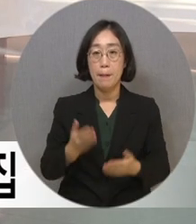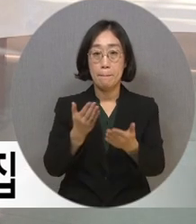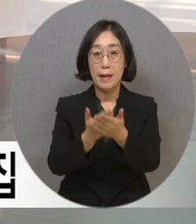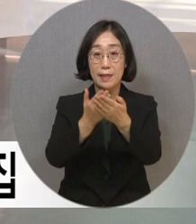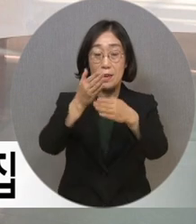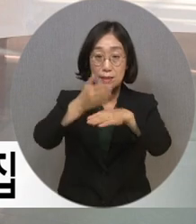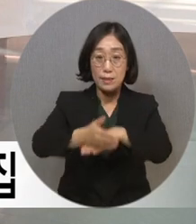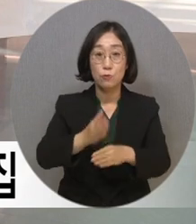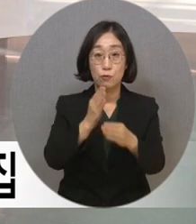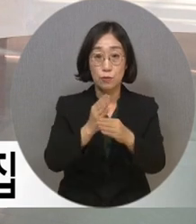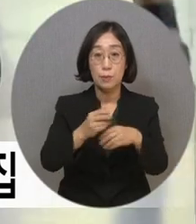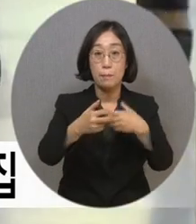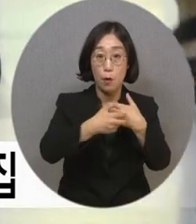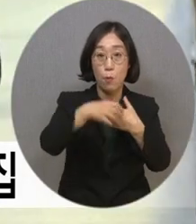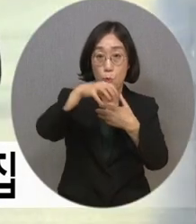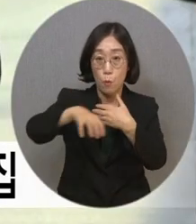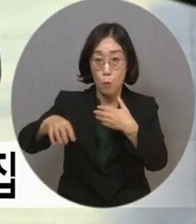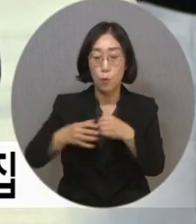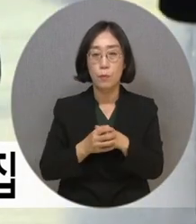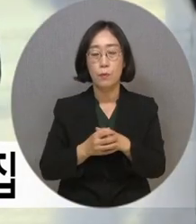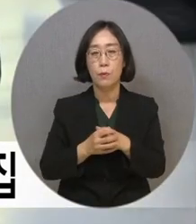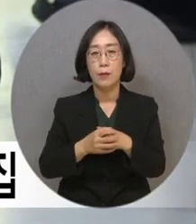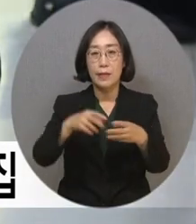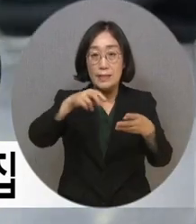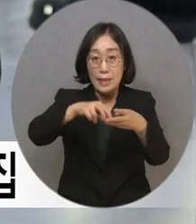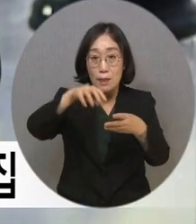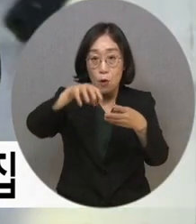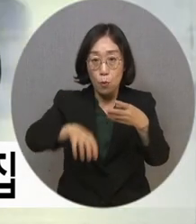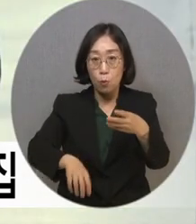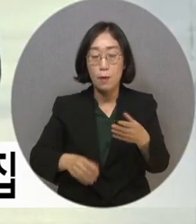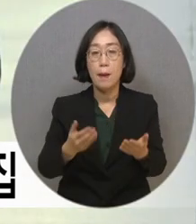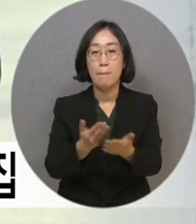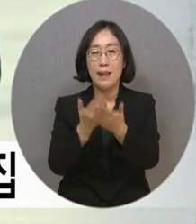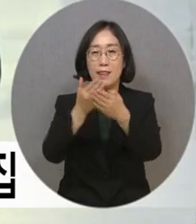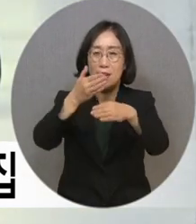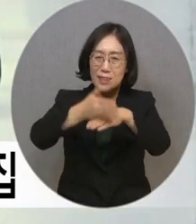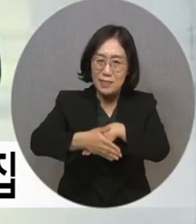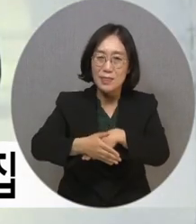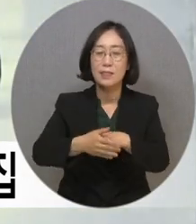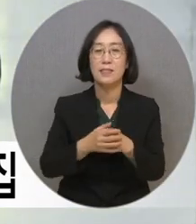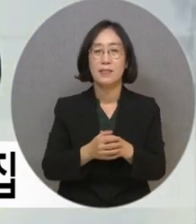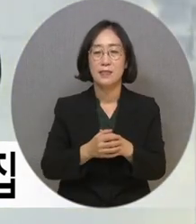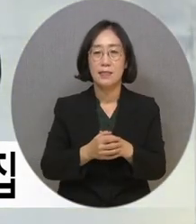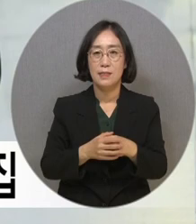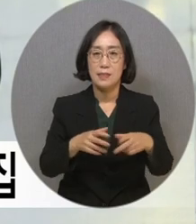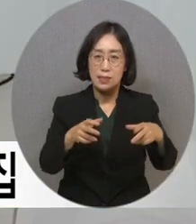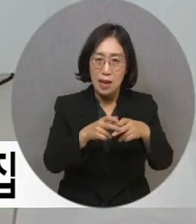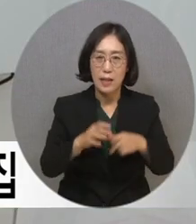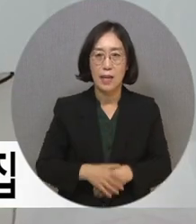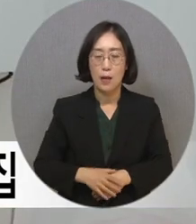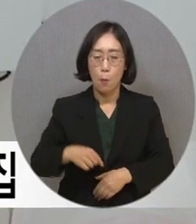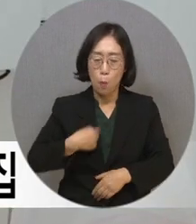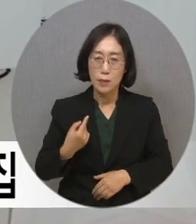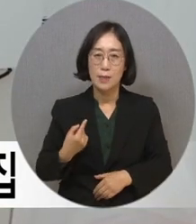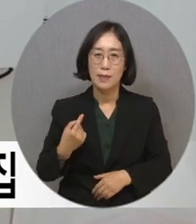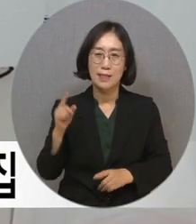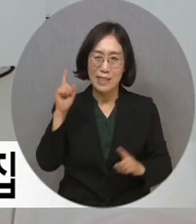발달장애인 거점병원, 행동발달증진센터는 발달장애인의 자해, 타해 등 행동 문제를